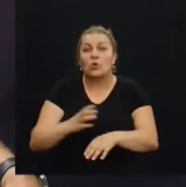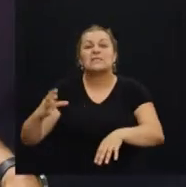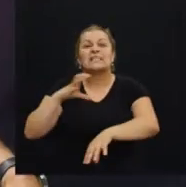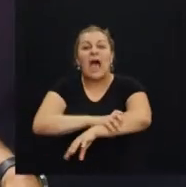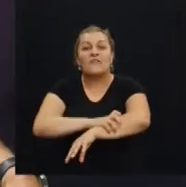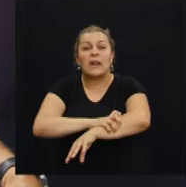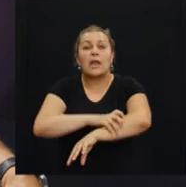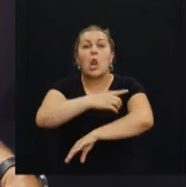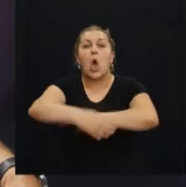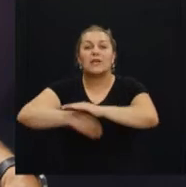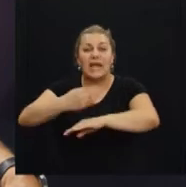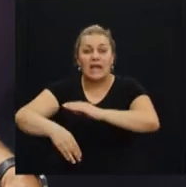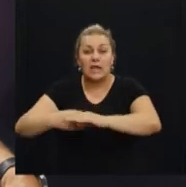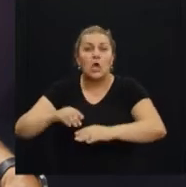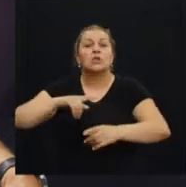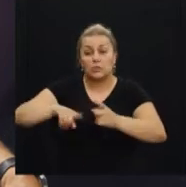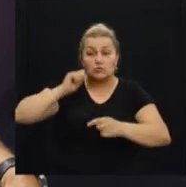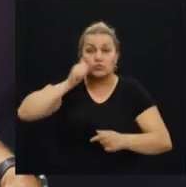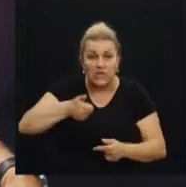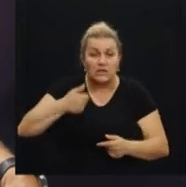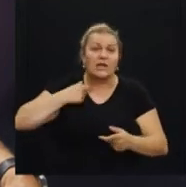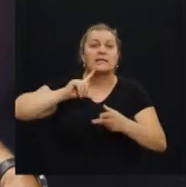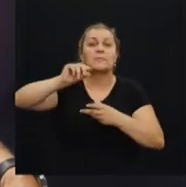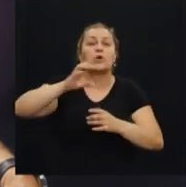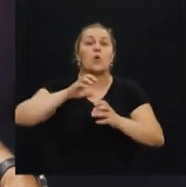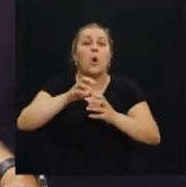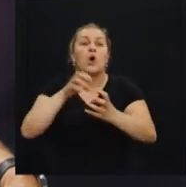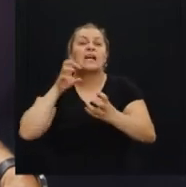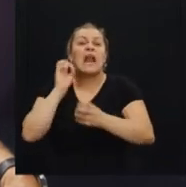longetu i sutradan sam krenio po granate